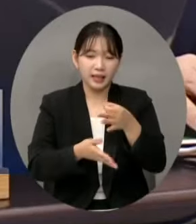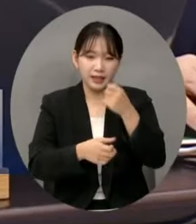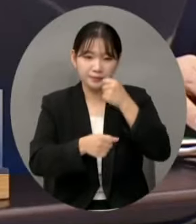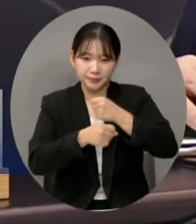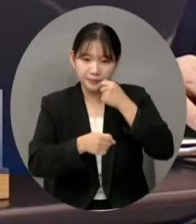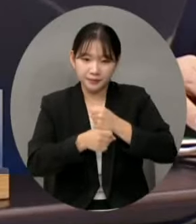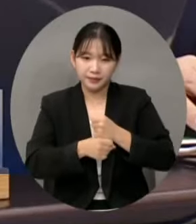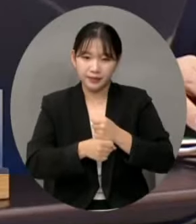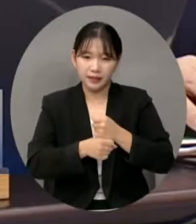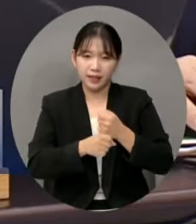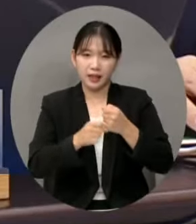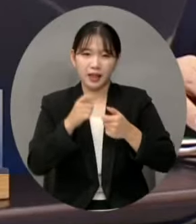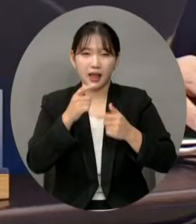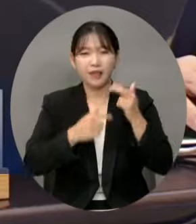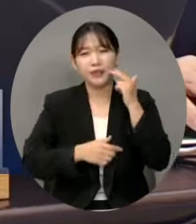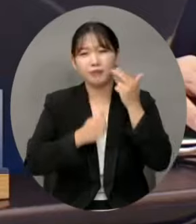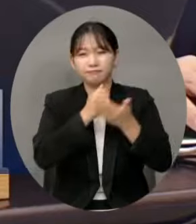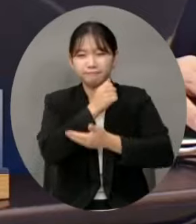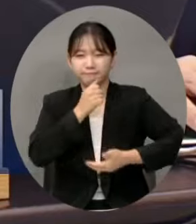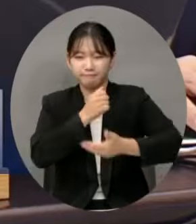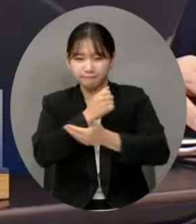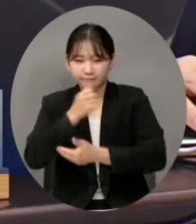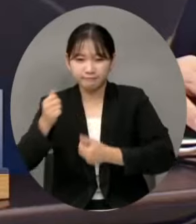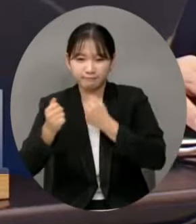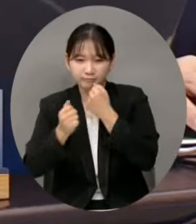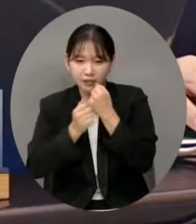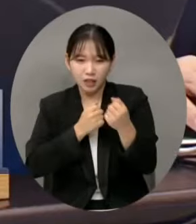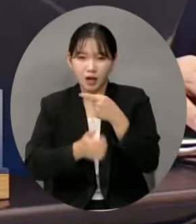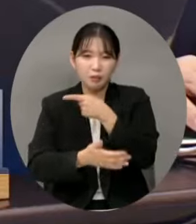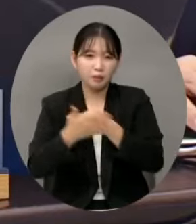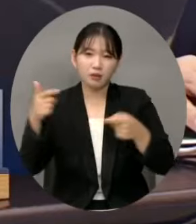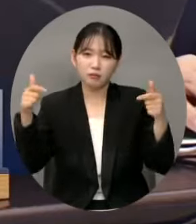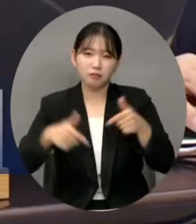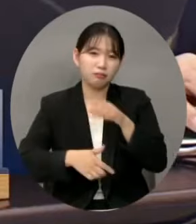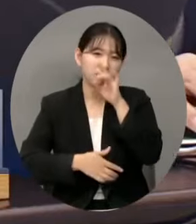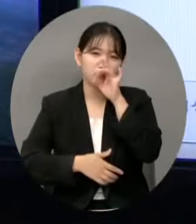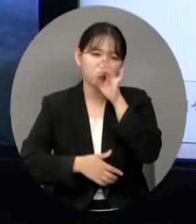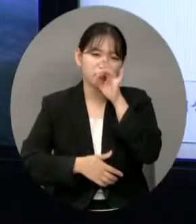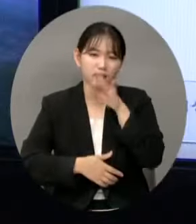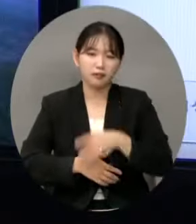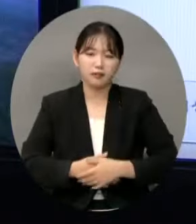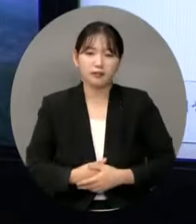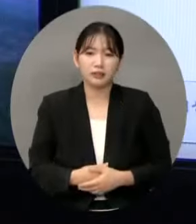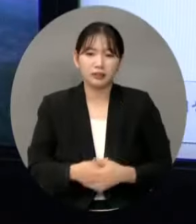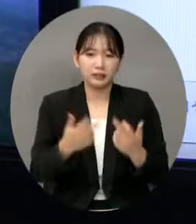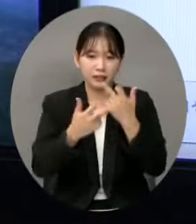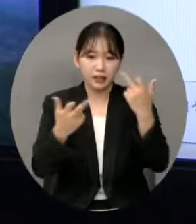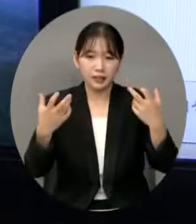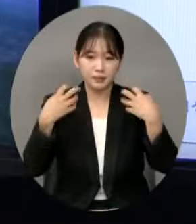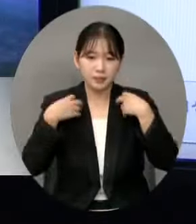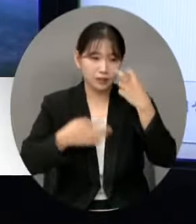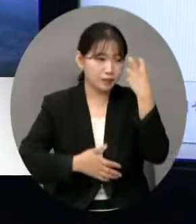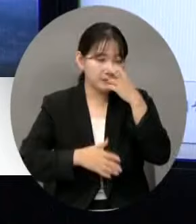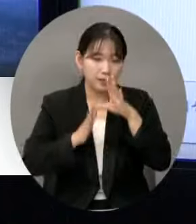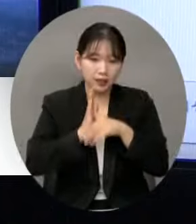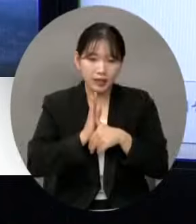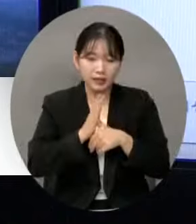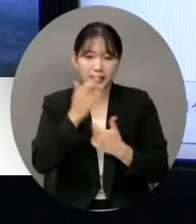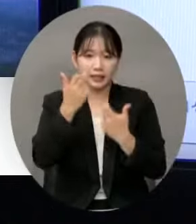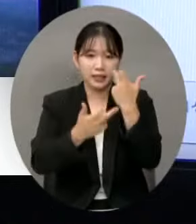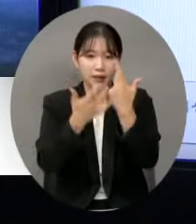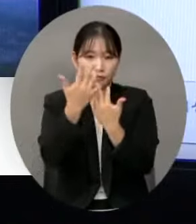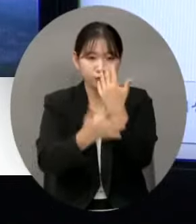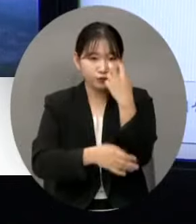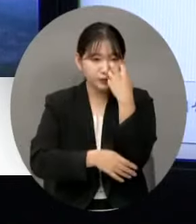편성해서 베어내면서도 그 피해는 줄진 않고. 산림청 국감에서는 또 산불